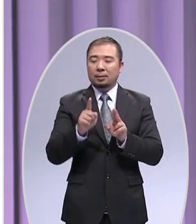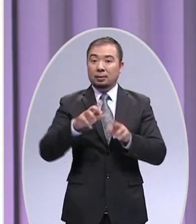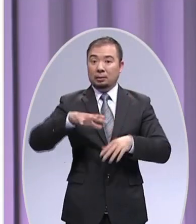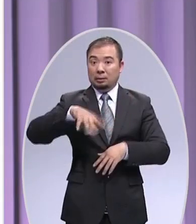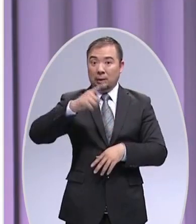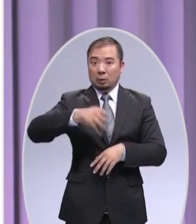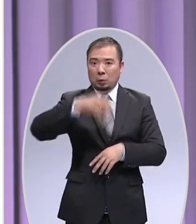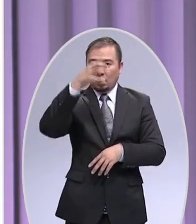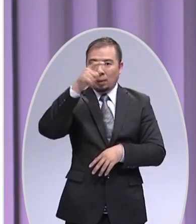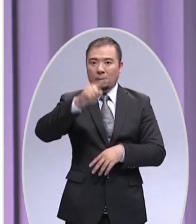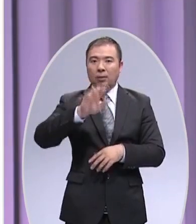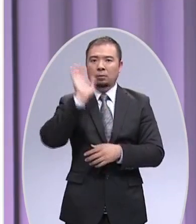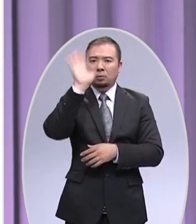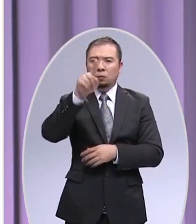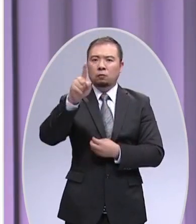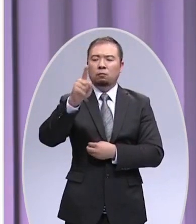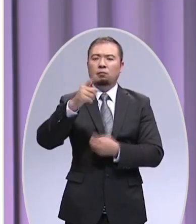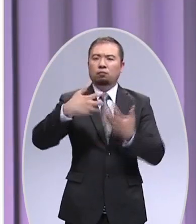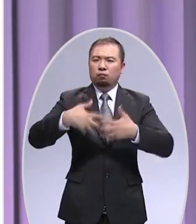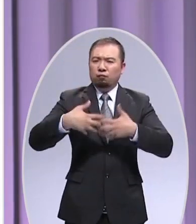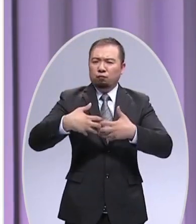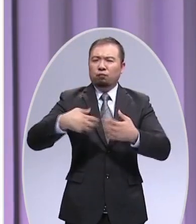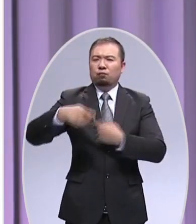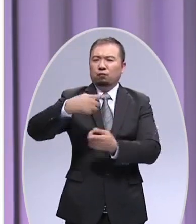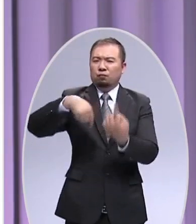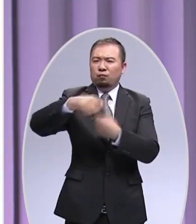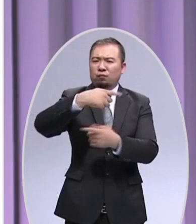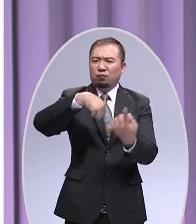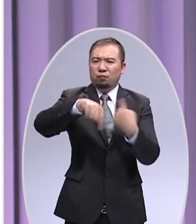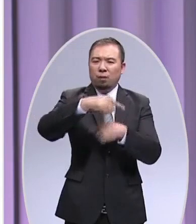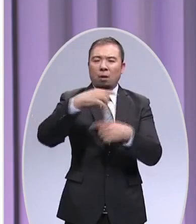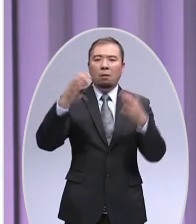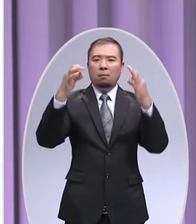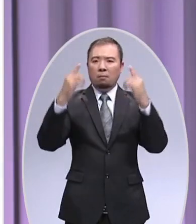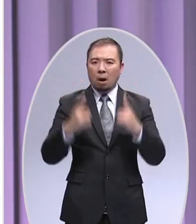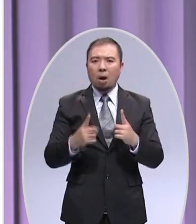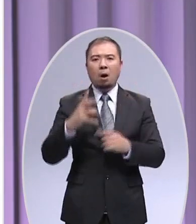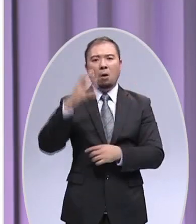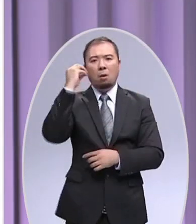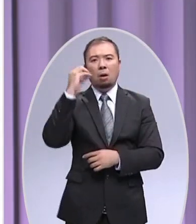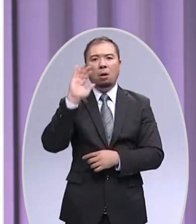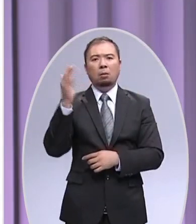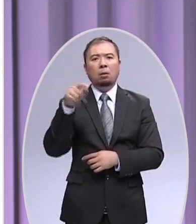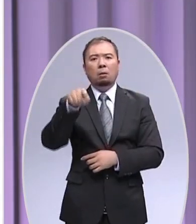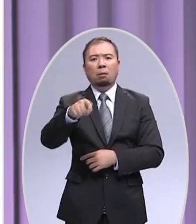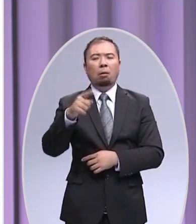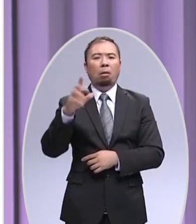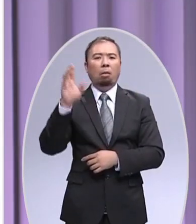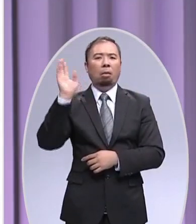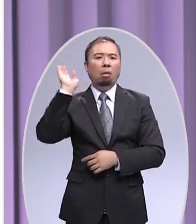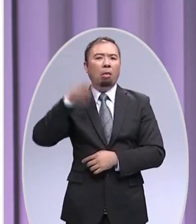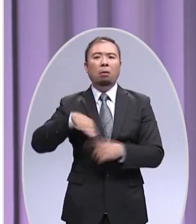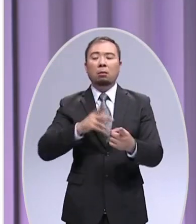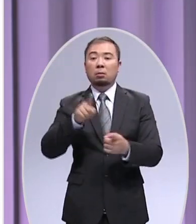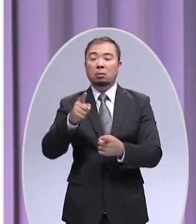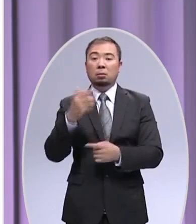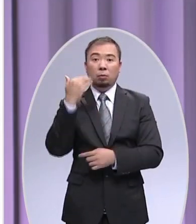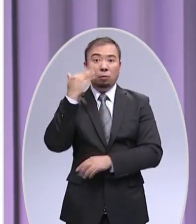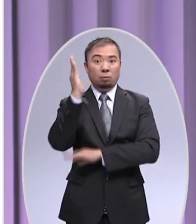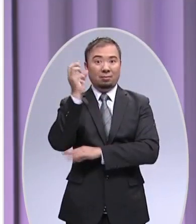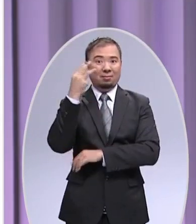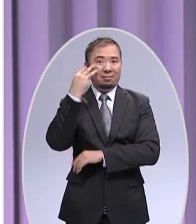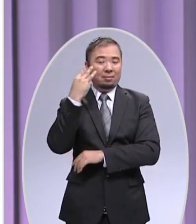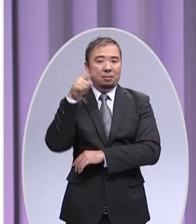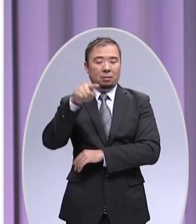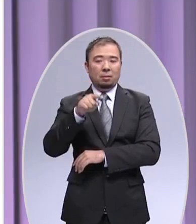来越便宜，这是一个简单的经济学。但是你选择不听，一个政治的领导人，一个要选总统